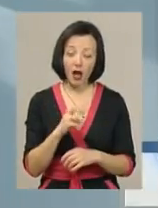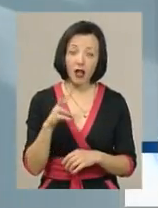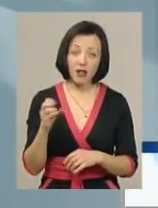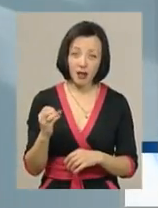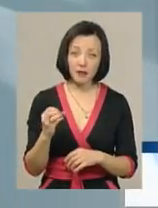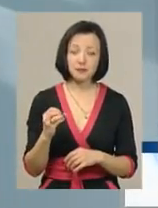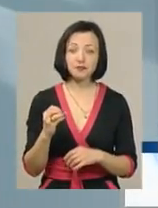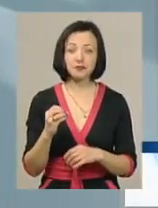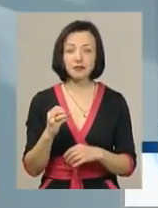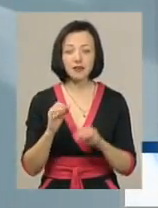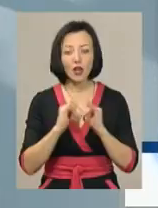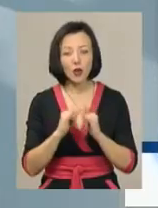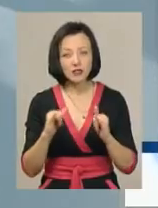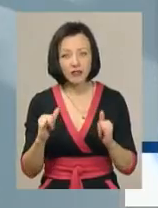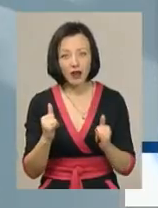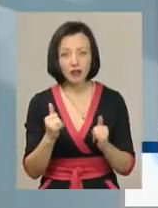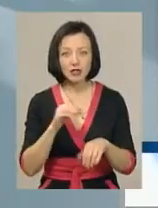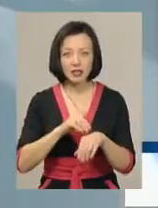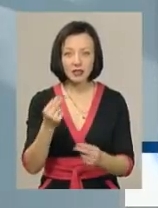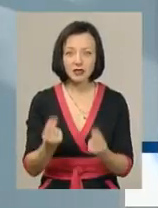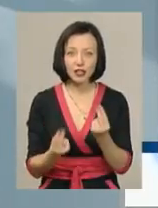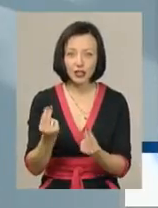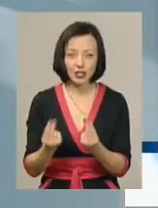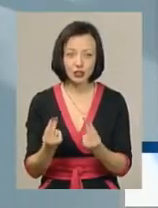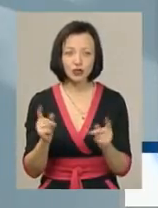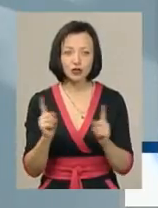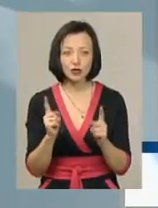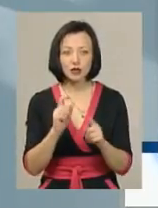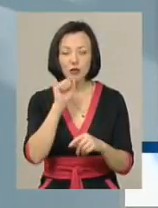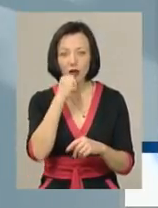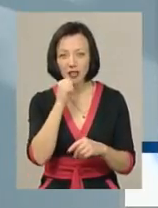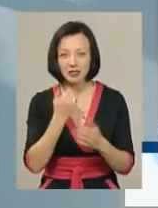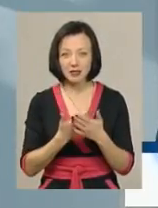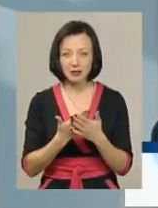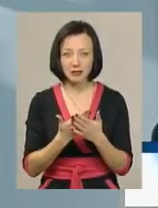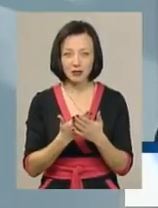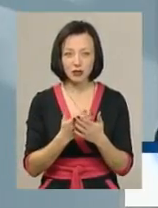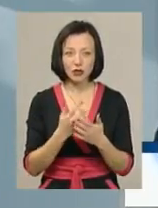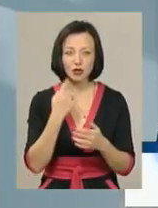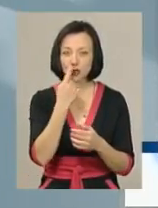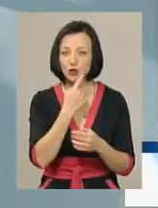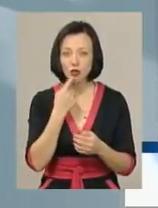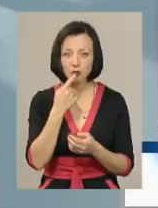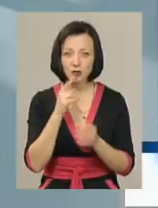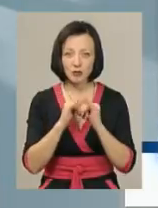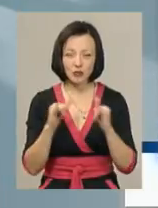таки знову ж таки ті самі розвиваючі тактильні іграшки тобто щось погризти ну якби для того щоби розвиток відбувався